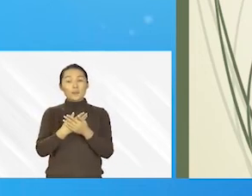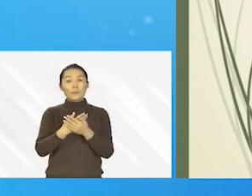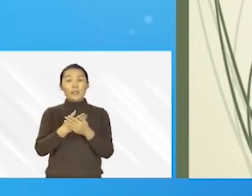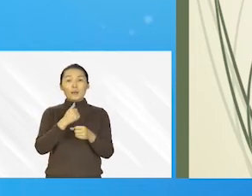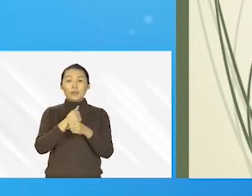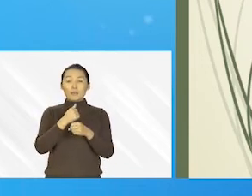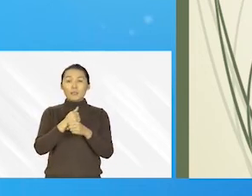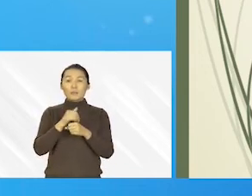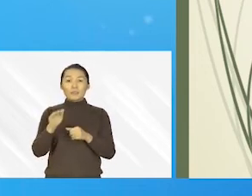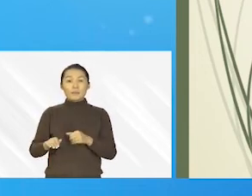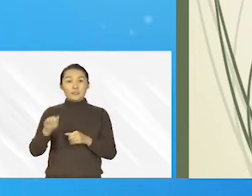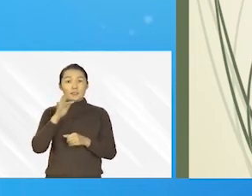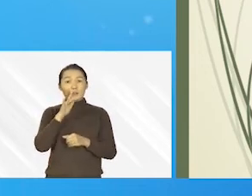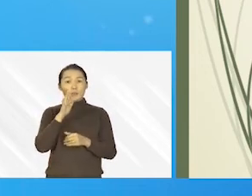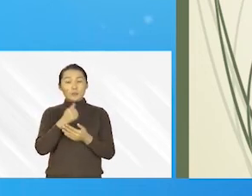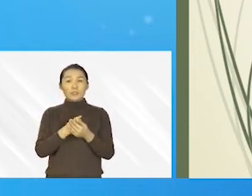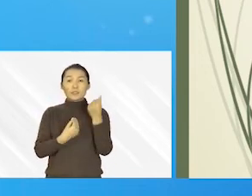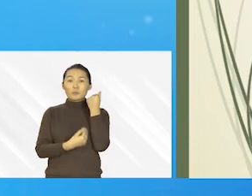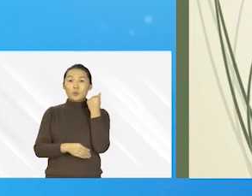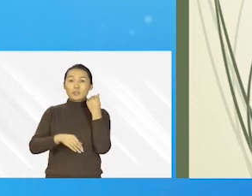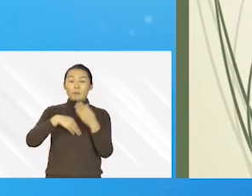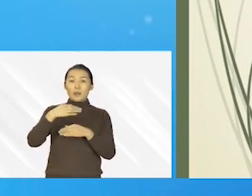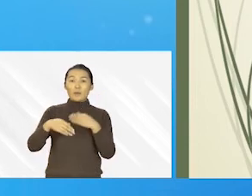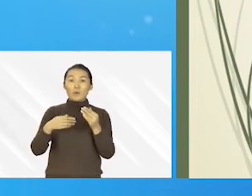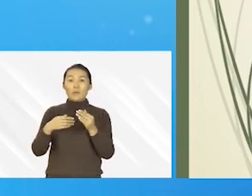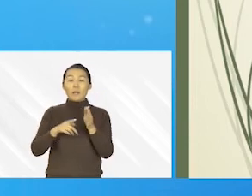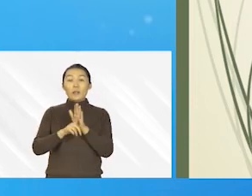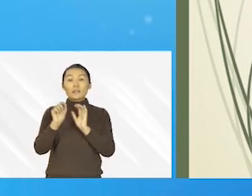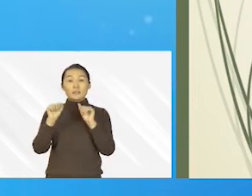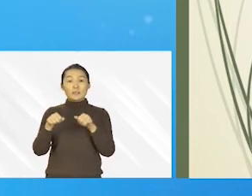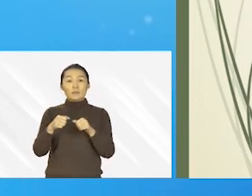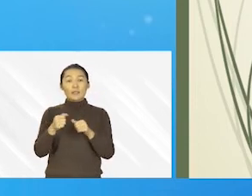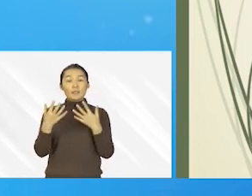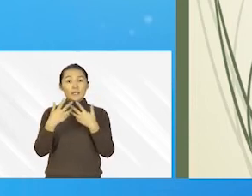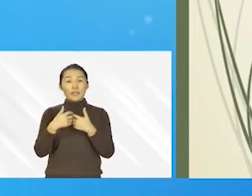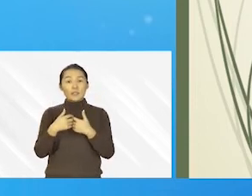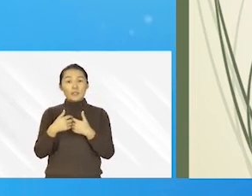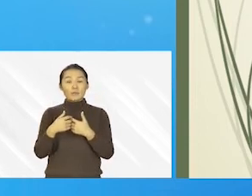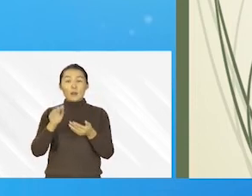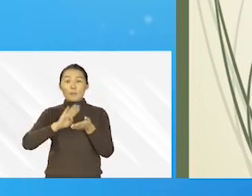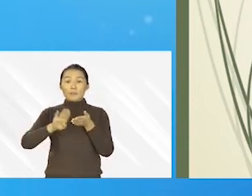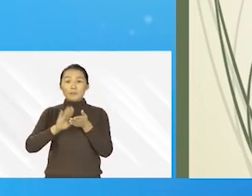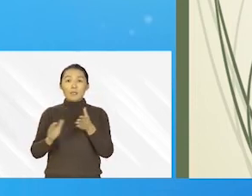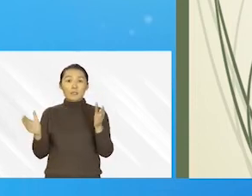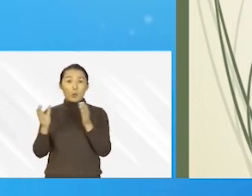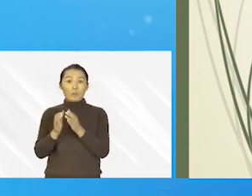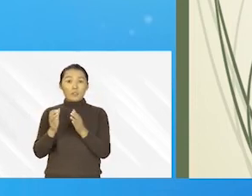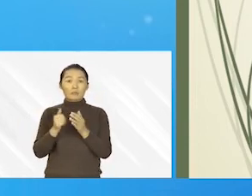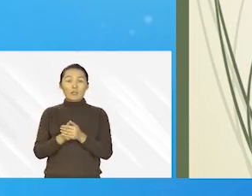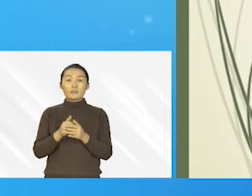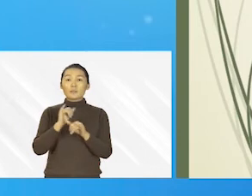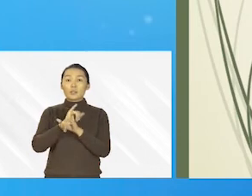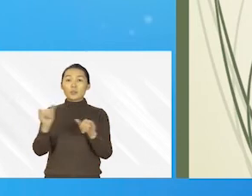детском возрасте, а после полового созревания количество гормона постепенно уменьшается и